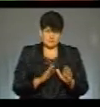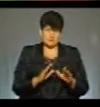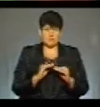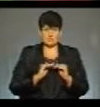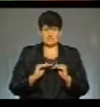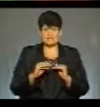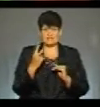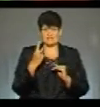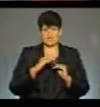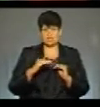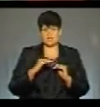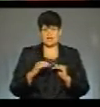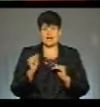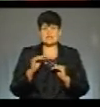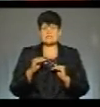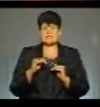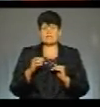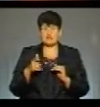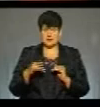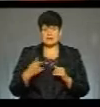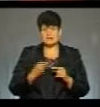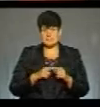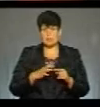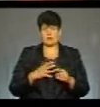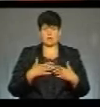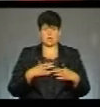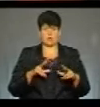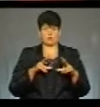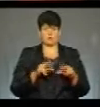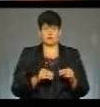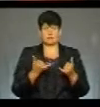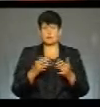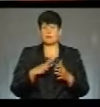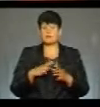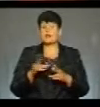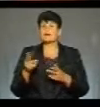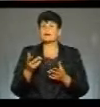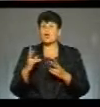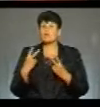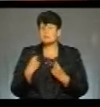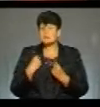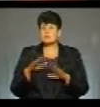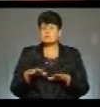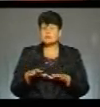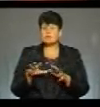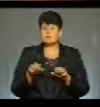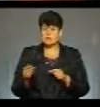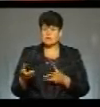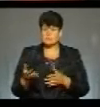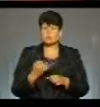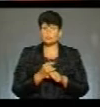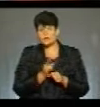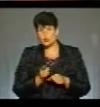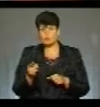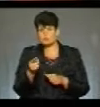постелити 2 шари асфальту. Це була наша обіцянка. Тепер яка була обіцянка місцевої влади? Значить, зробити